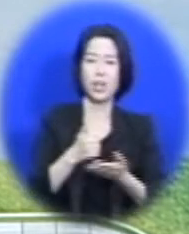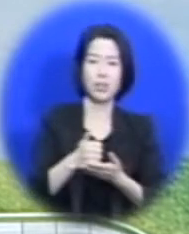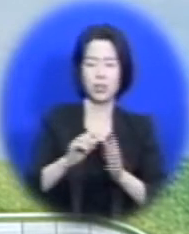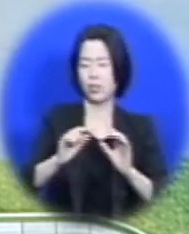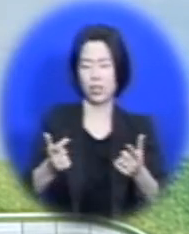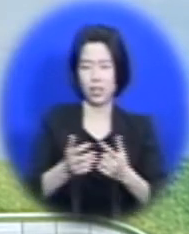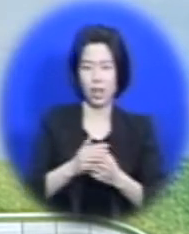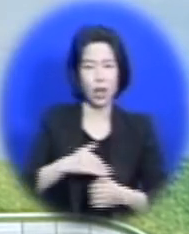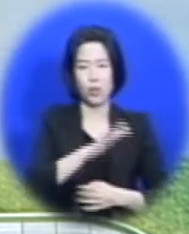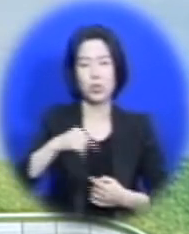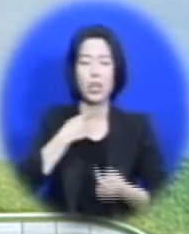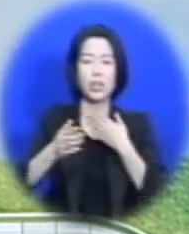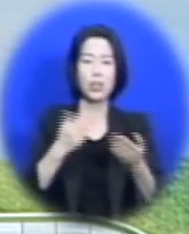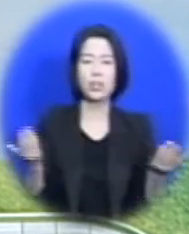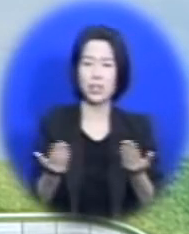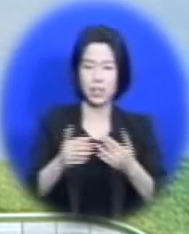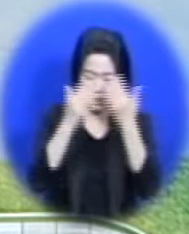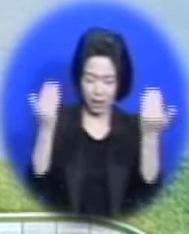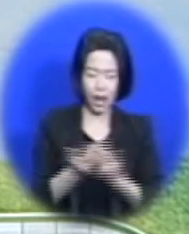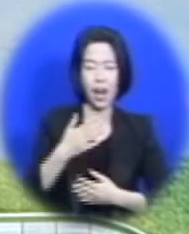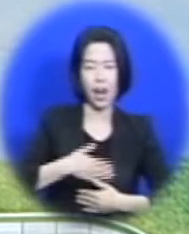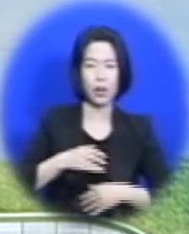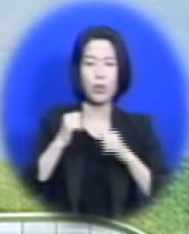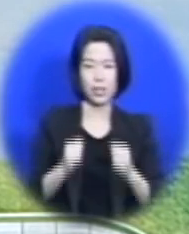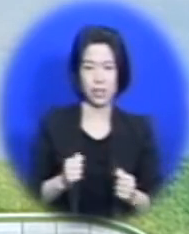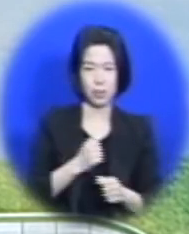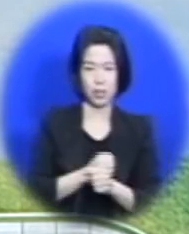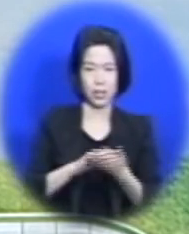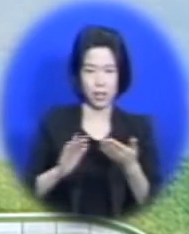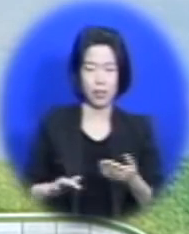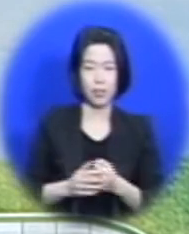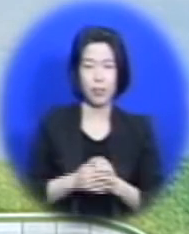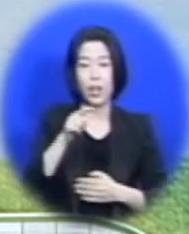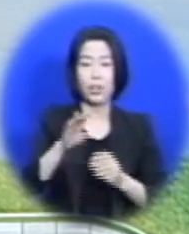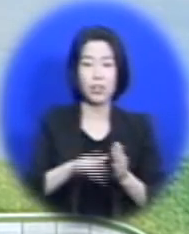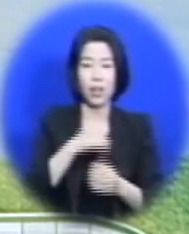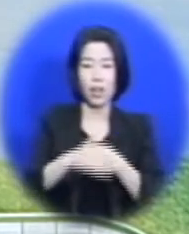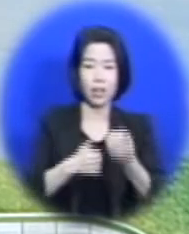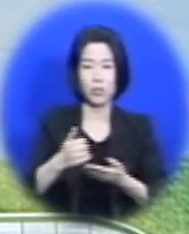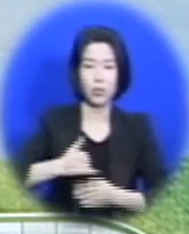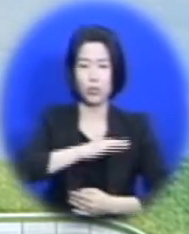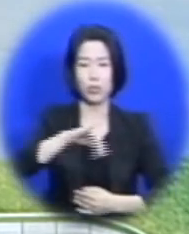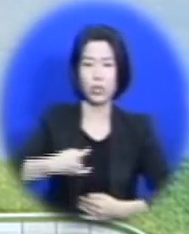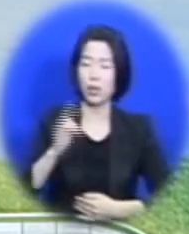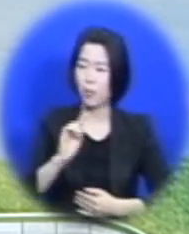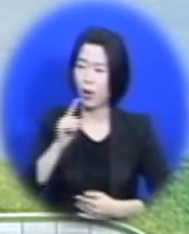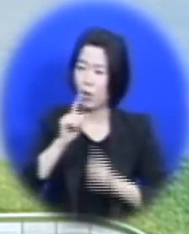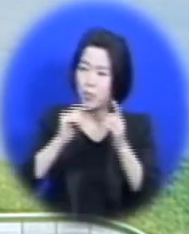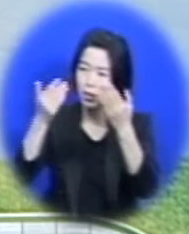하나님은 우리가 겪는 일을 다 알고 계시단 말이에요. 그때 하나님이 우리에게 뭐라고